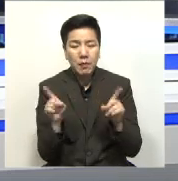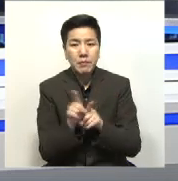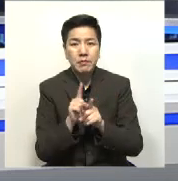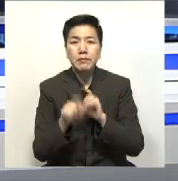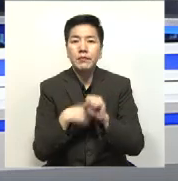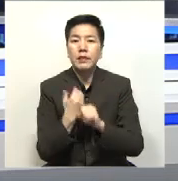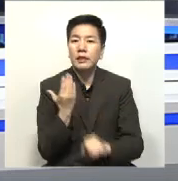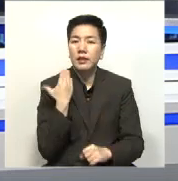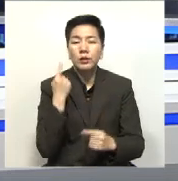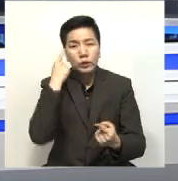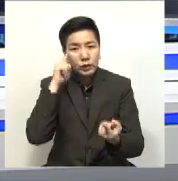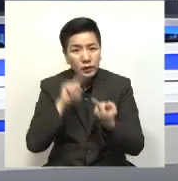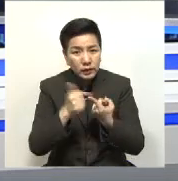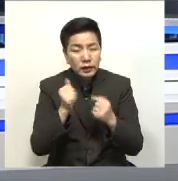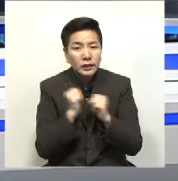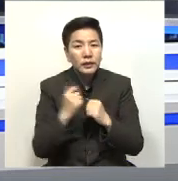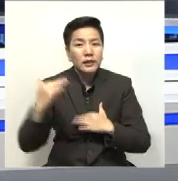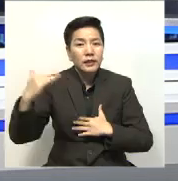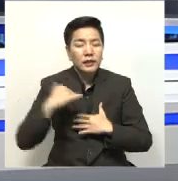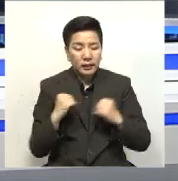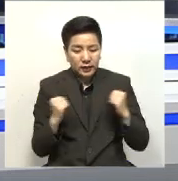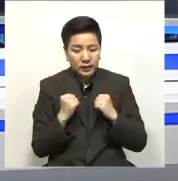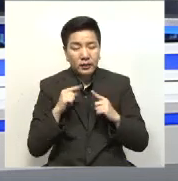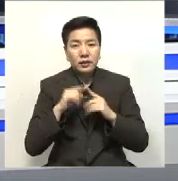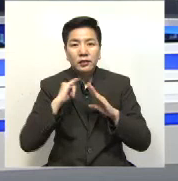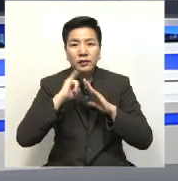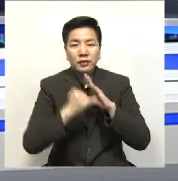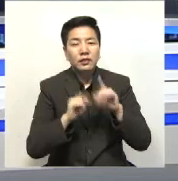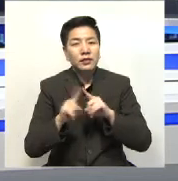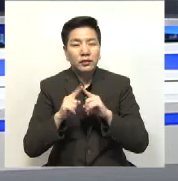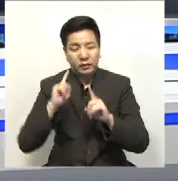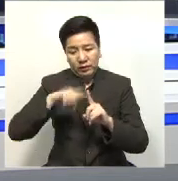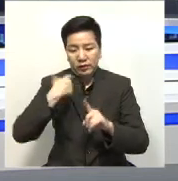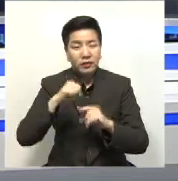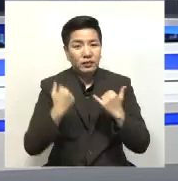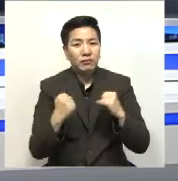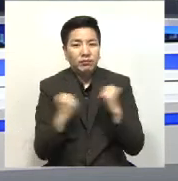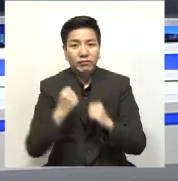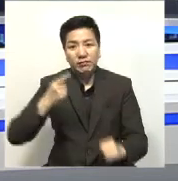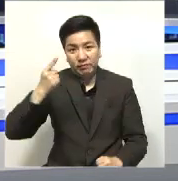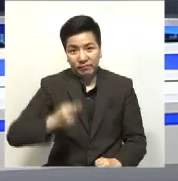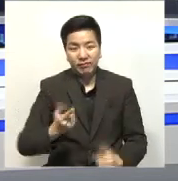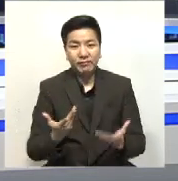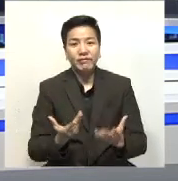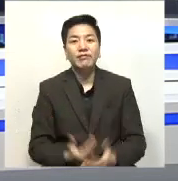ากับปีที่ผ่านมาแล้วก็น่าจะได้สัมผัสอากาศเย็นๆในหลายๆพื้นที่ด้วย กลางตุลาคมนี้หนาวแน่ค่ะทุกคน ใช่ค่ะ